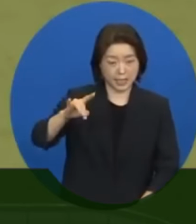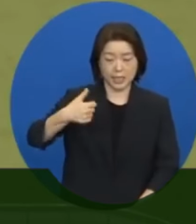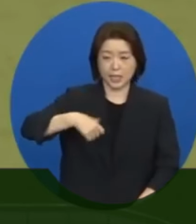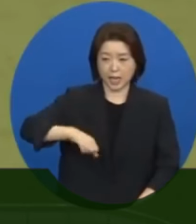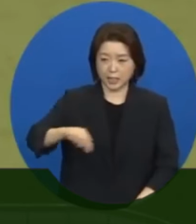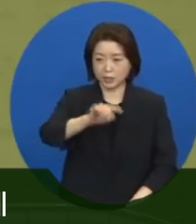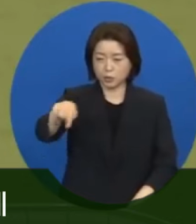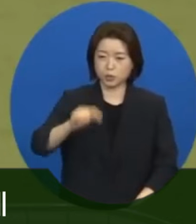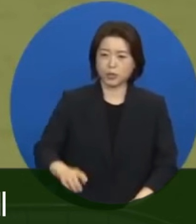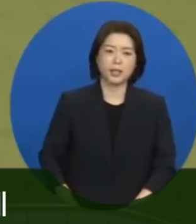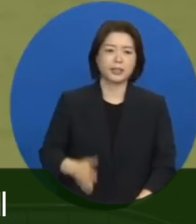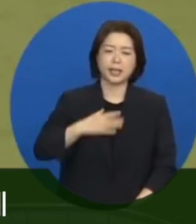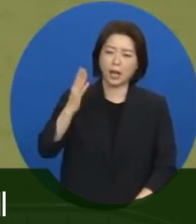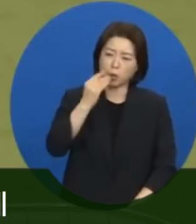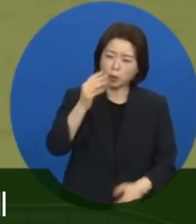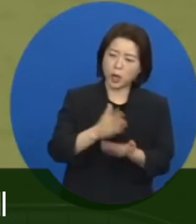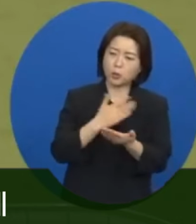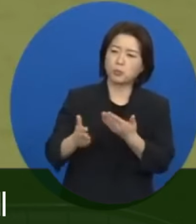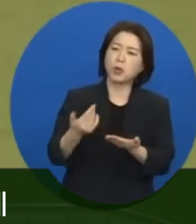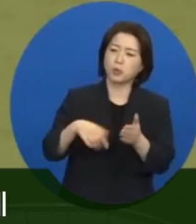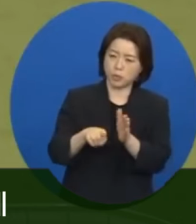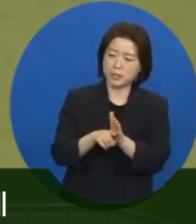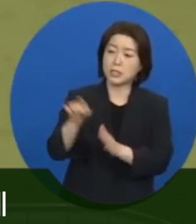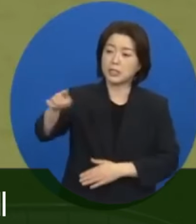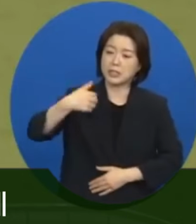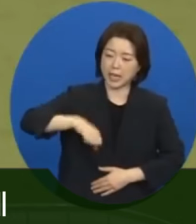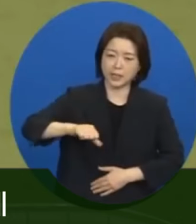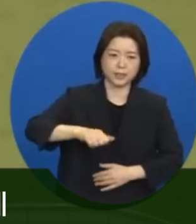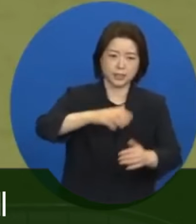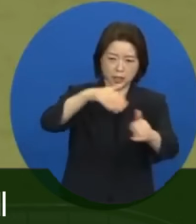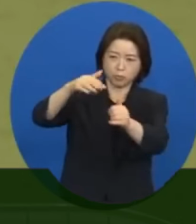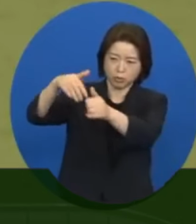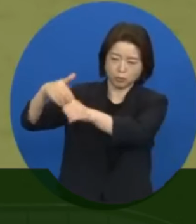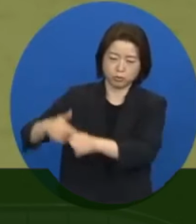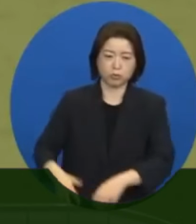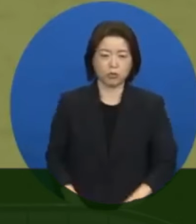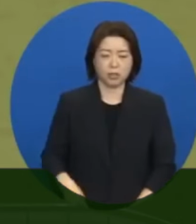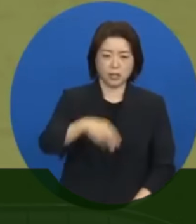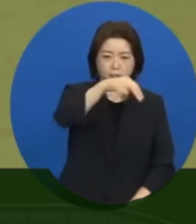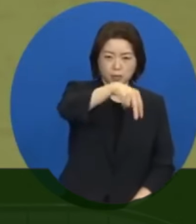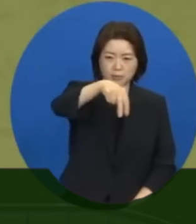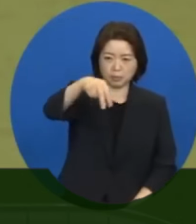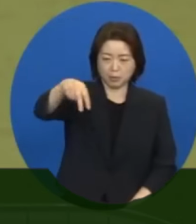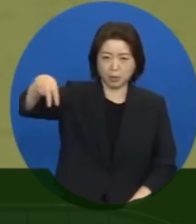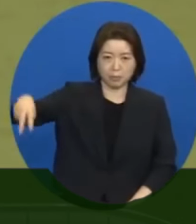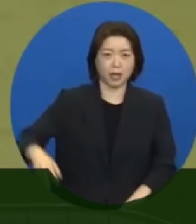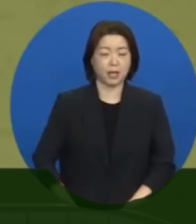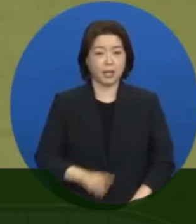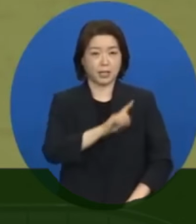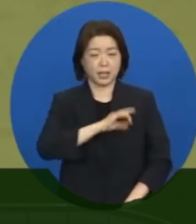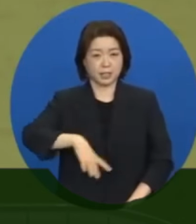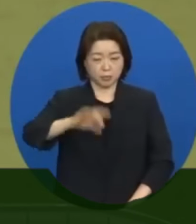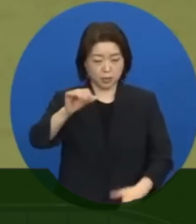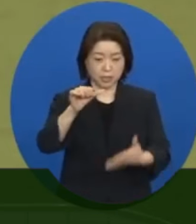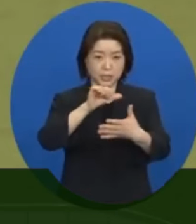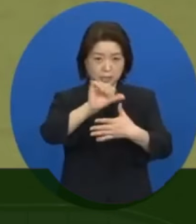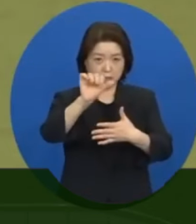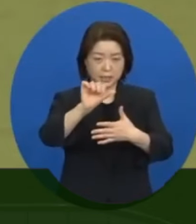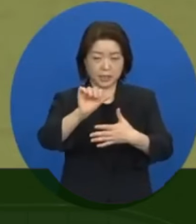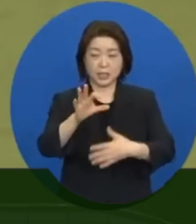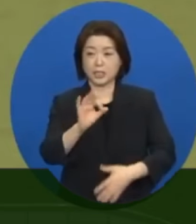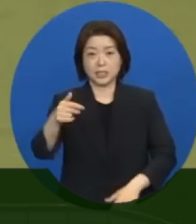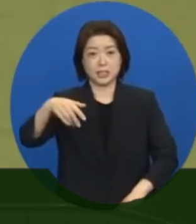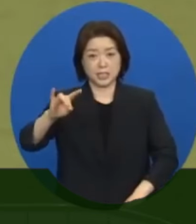나에게 보내라 그래서 이제 아들들이 하나씩 하나씩이 사엘 앞에 서기 시작하는데 가장 먼저 쓴 사람이 장남 이세 장남